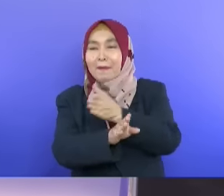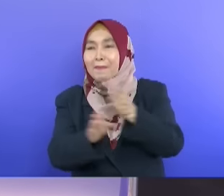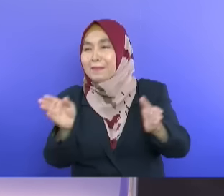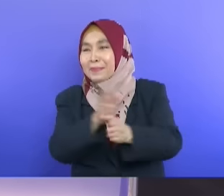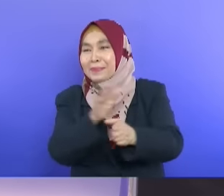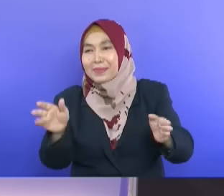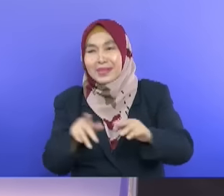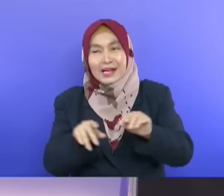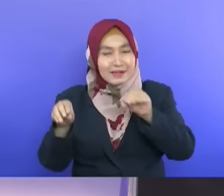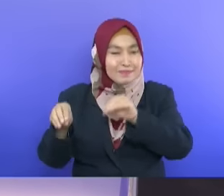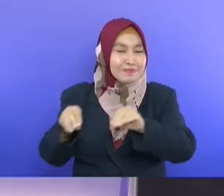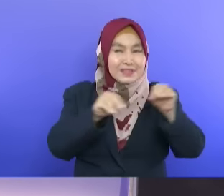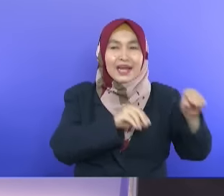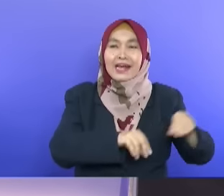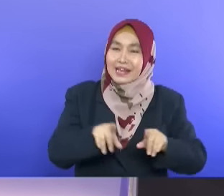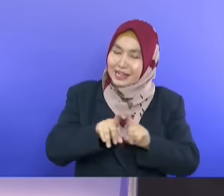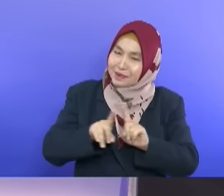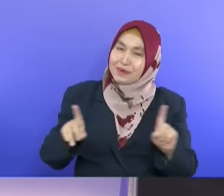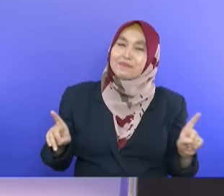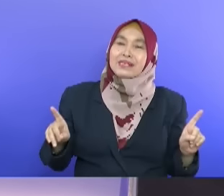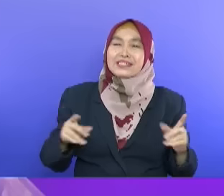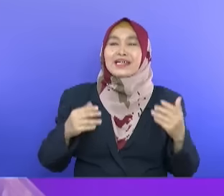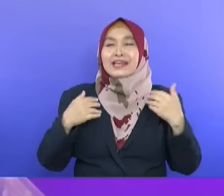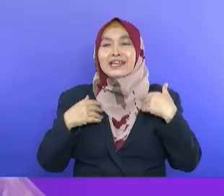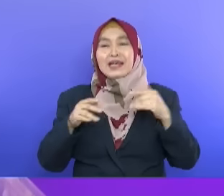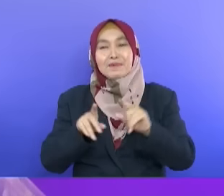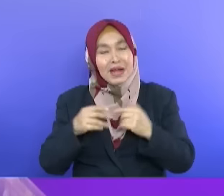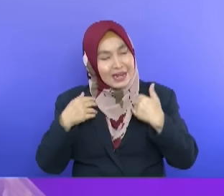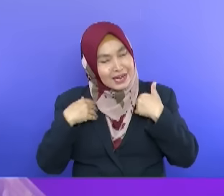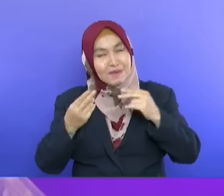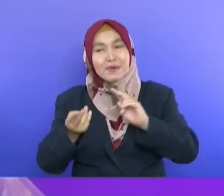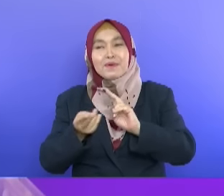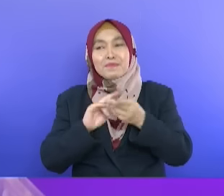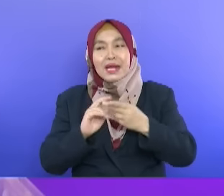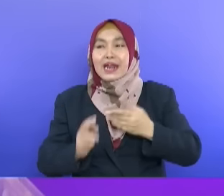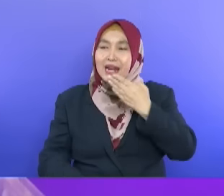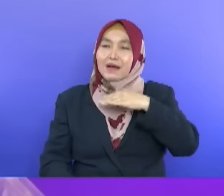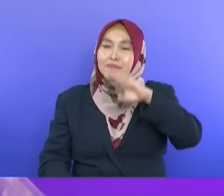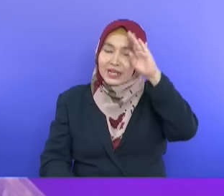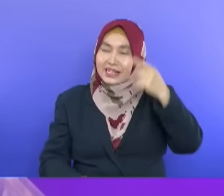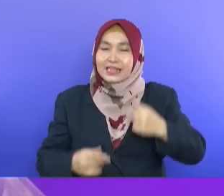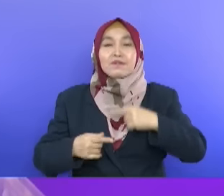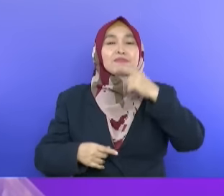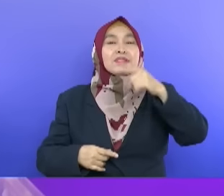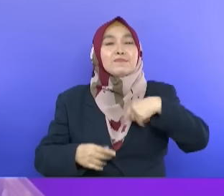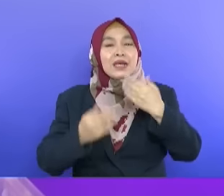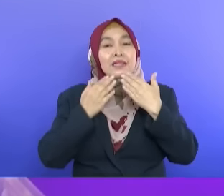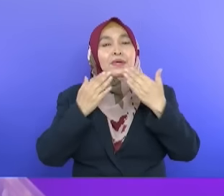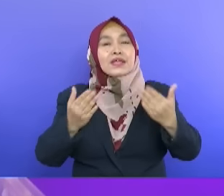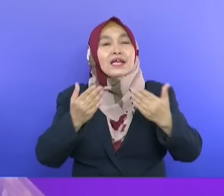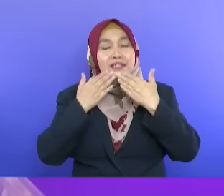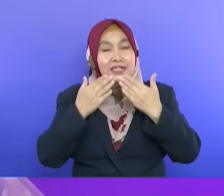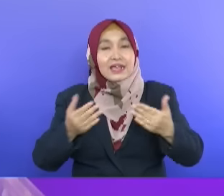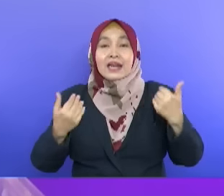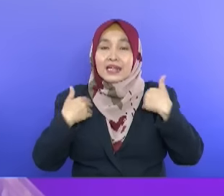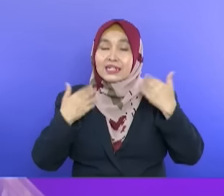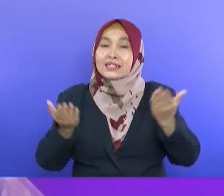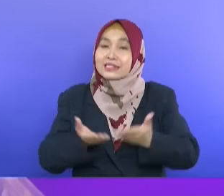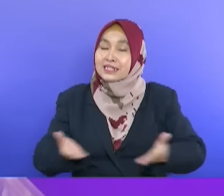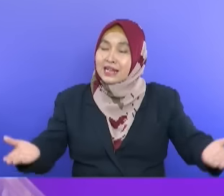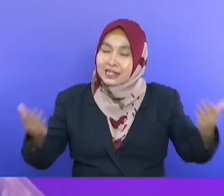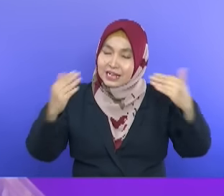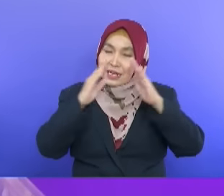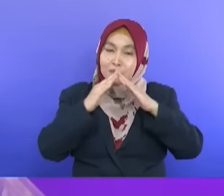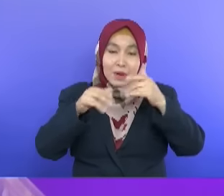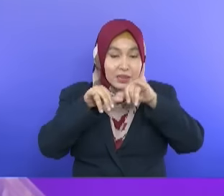Ya Allah hari yang begitu ada perubahan Alhamdulillah kita ucapkan terima kasih kepada Tuhan yang berada di studio yang berada di